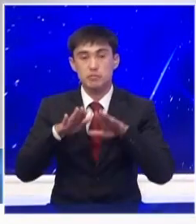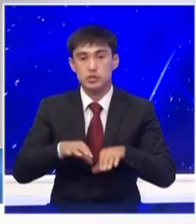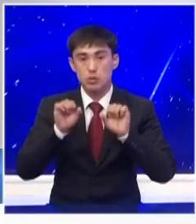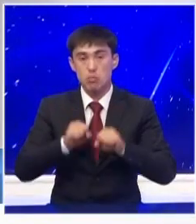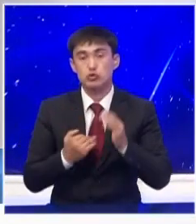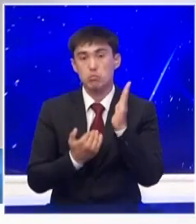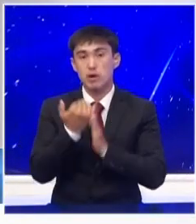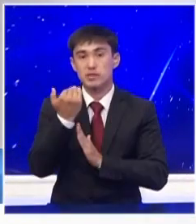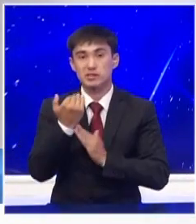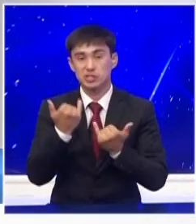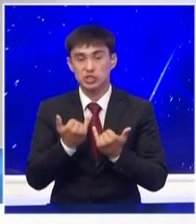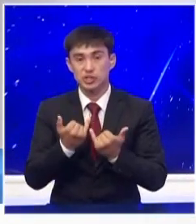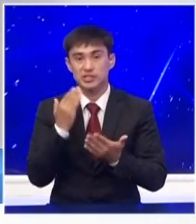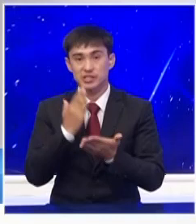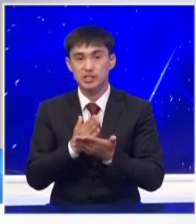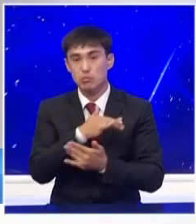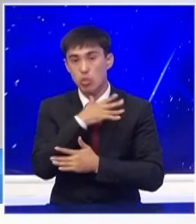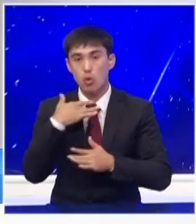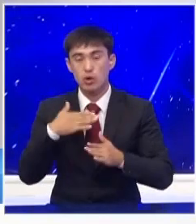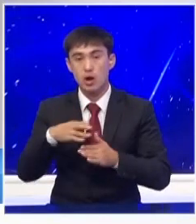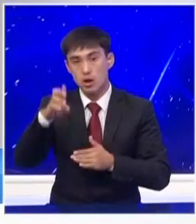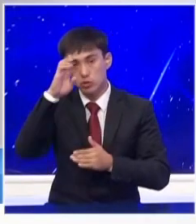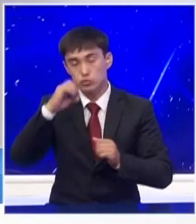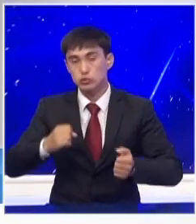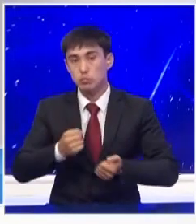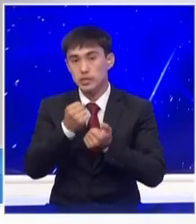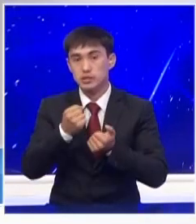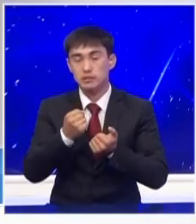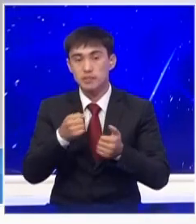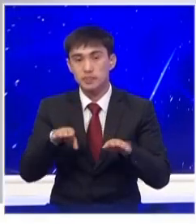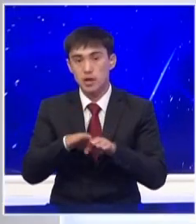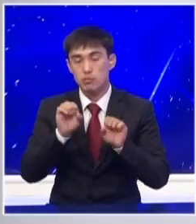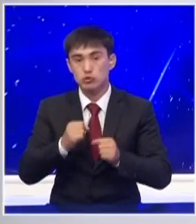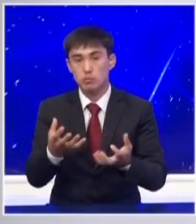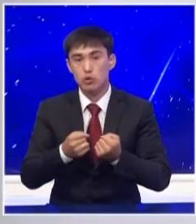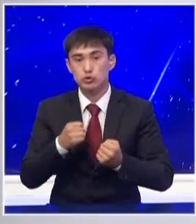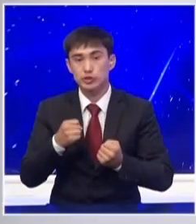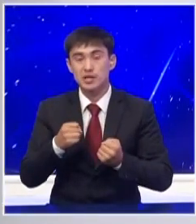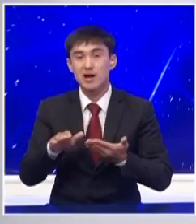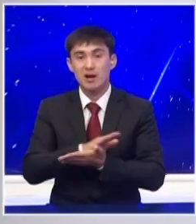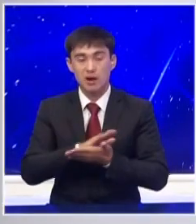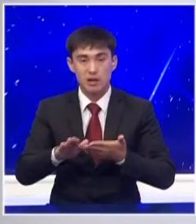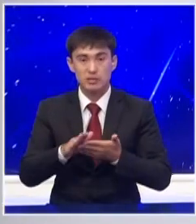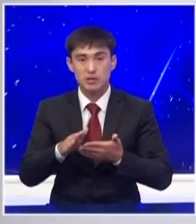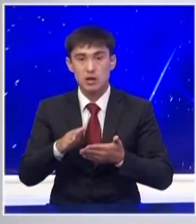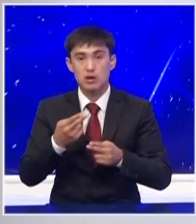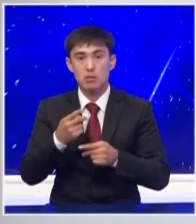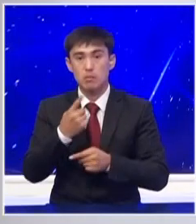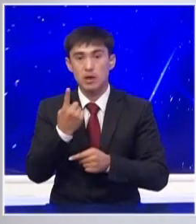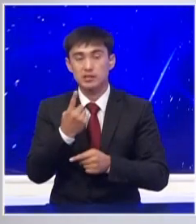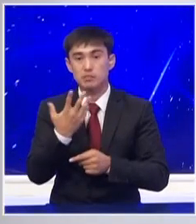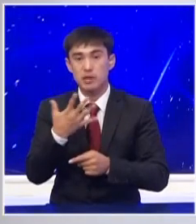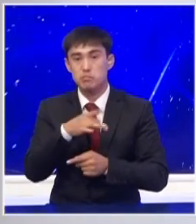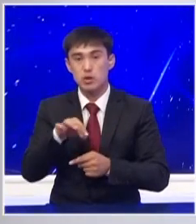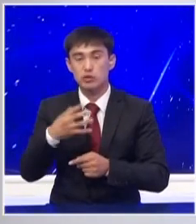можно подняться, ведь сейчас существует немало мер государственной поддержки. Так можно получить безвозмездный грант как в 1,5 миллиона тенге,